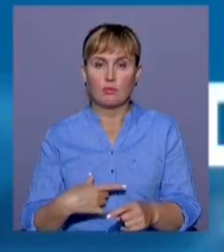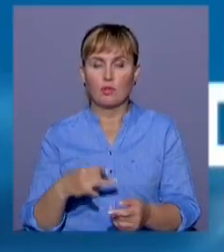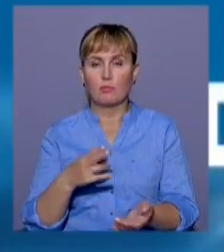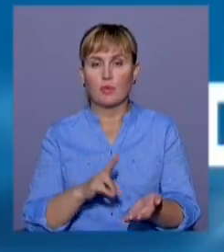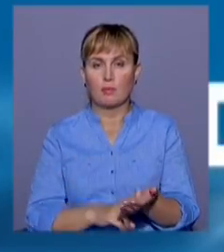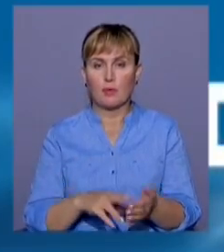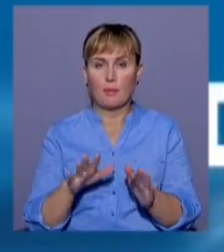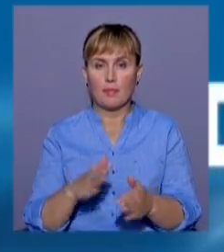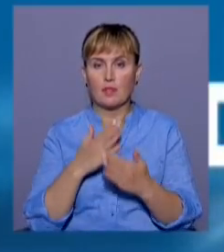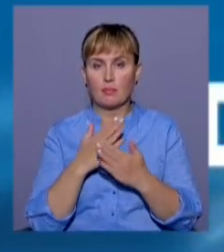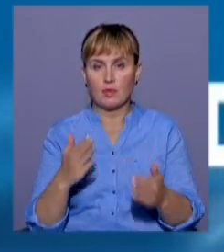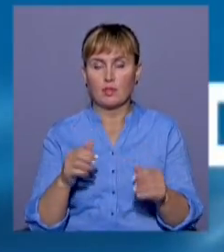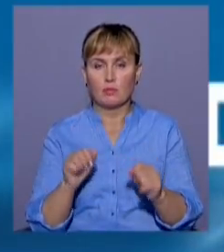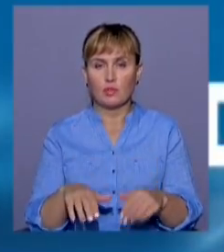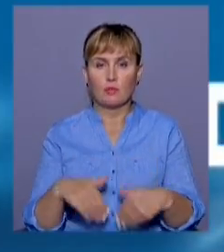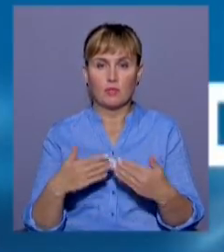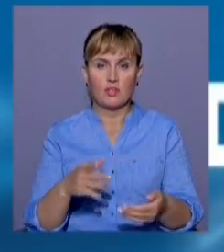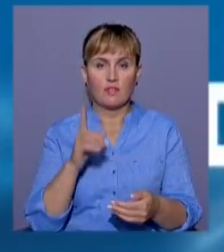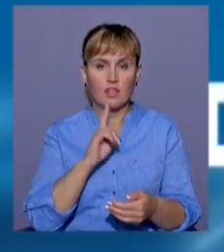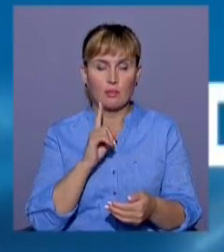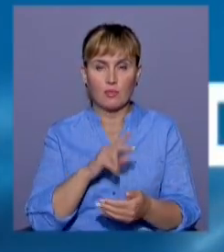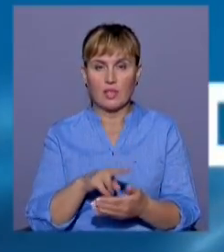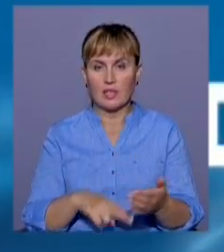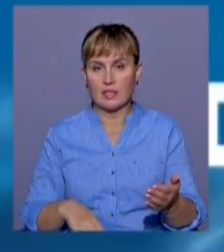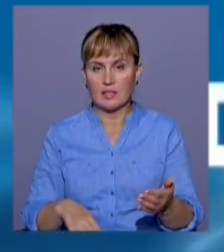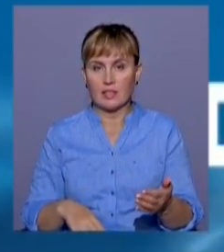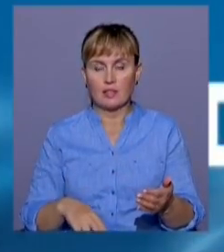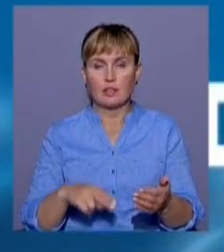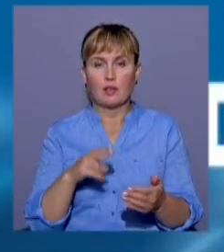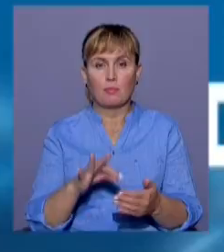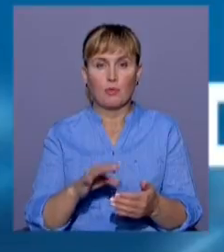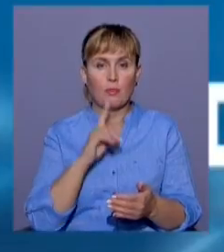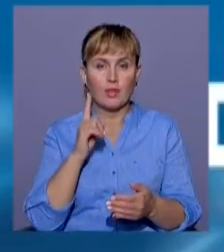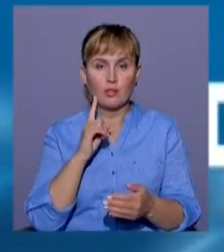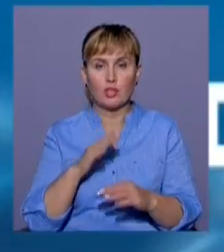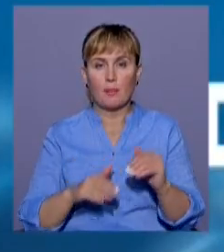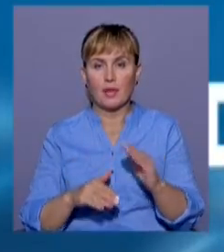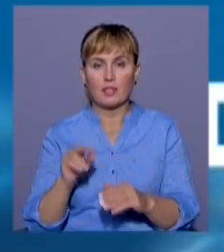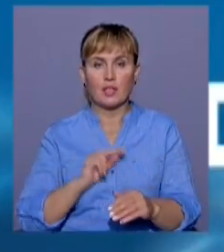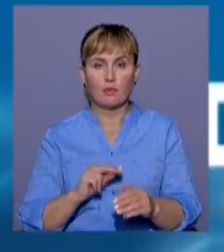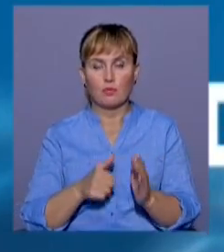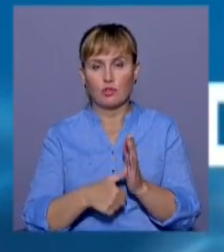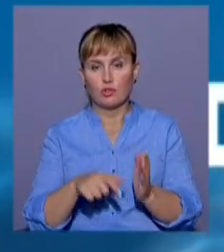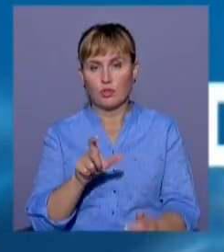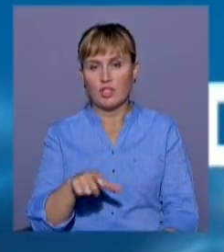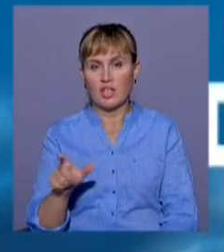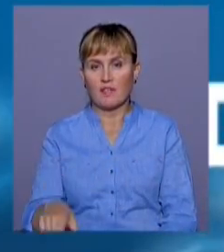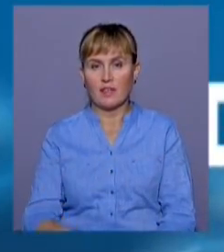прописку. Вместо последнего можно предоставить временную регистрацию. По линии «Молодежная практика» работают 600 человек.